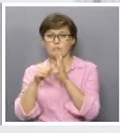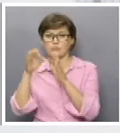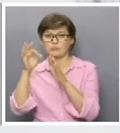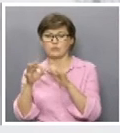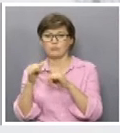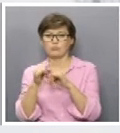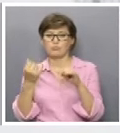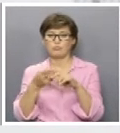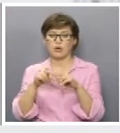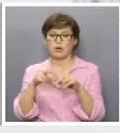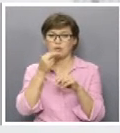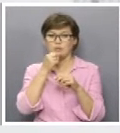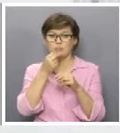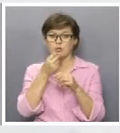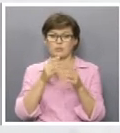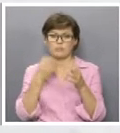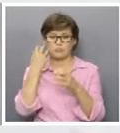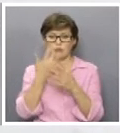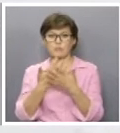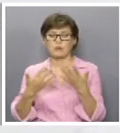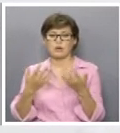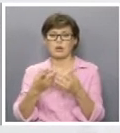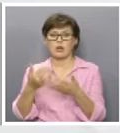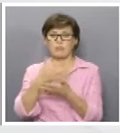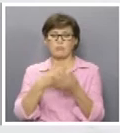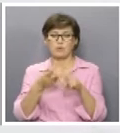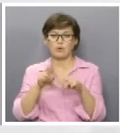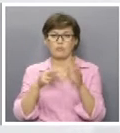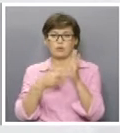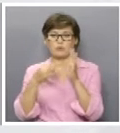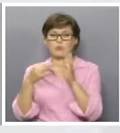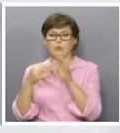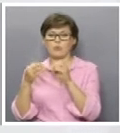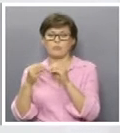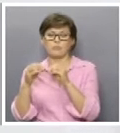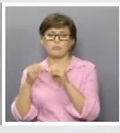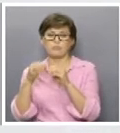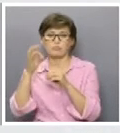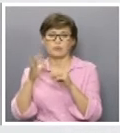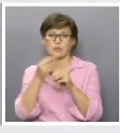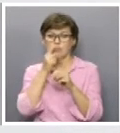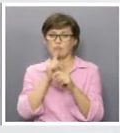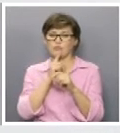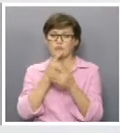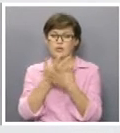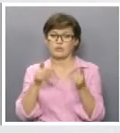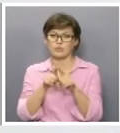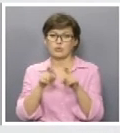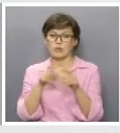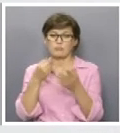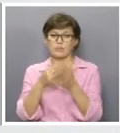ұлғайған. Жаңа жиналған жемістерге қатысты көрсеткіш 8.9%-ға шарықтап шыға келген. Кондитерлік өнімдерде қымбаттаған,